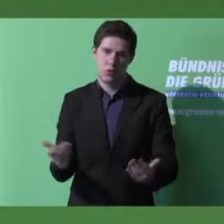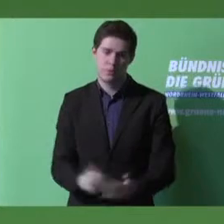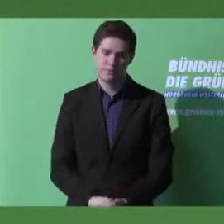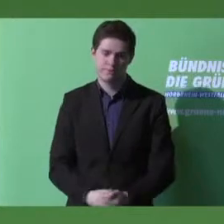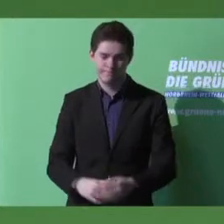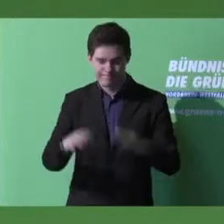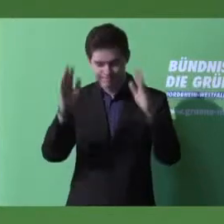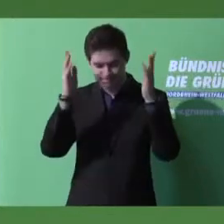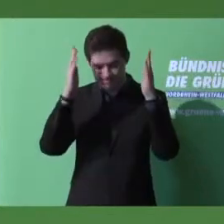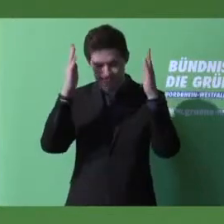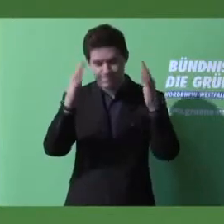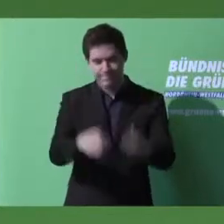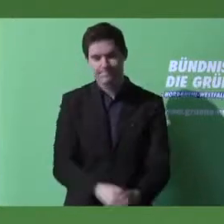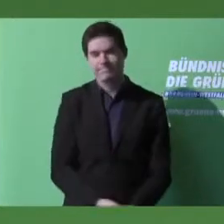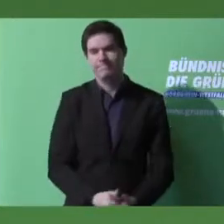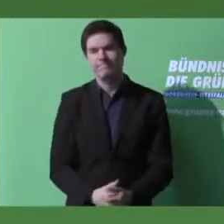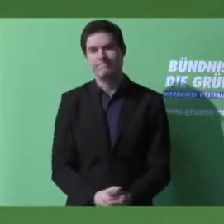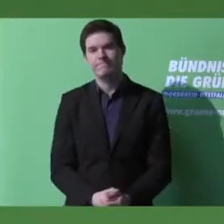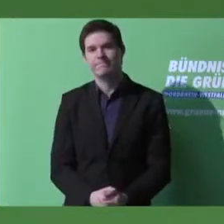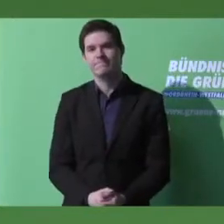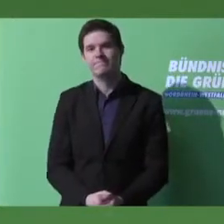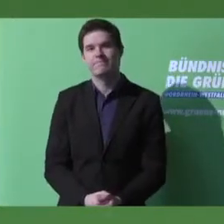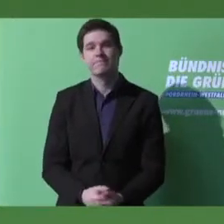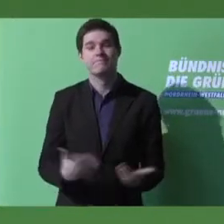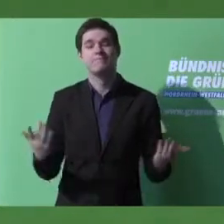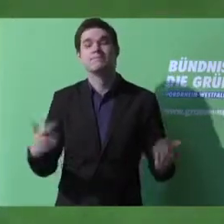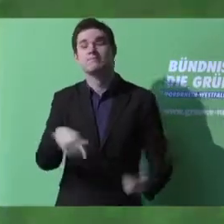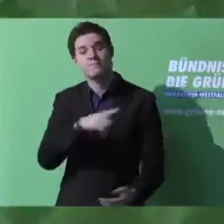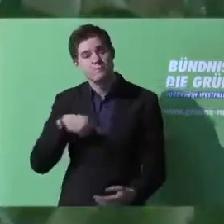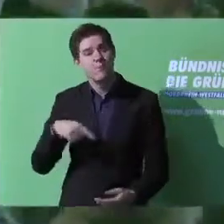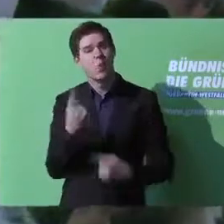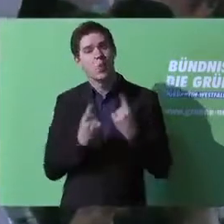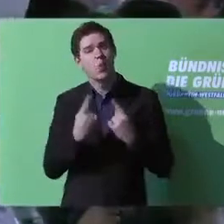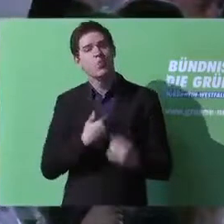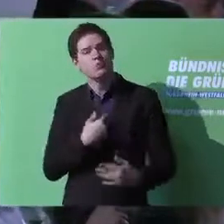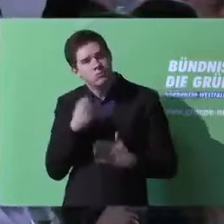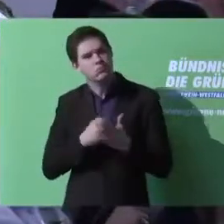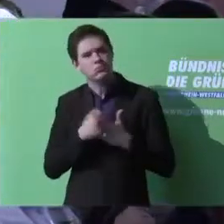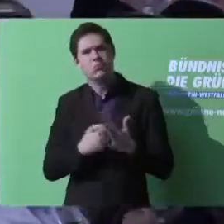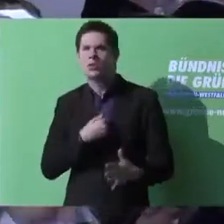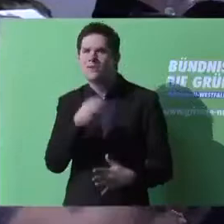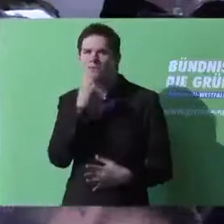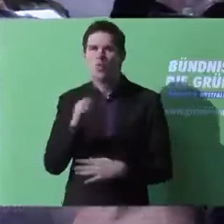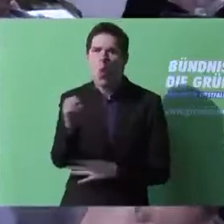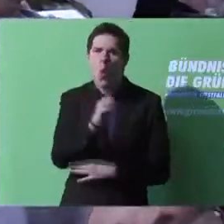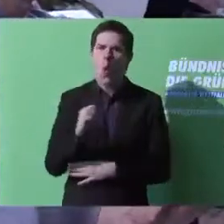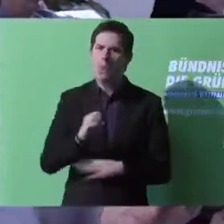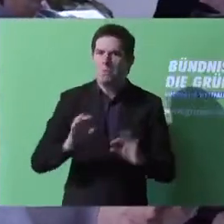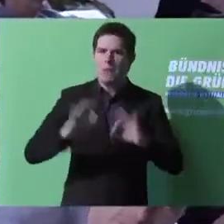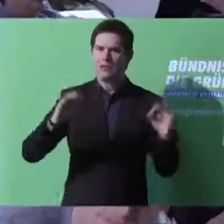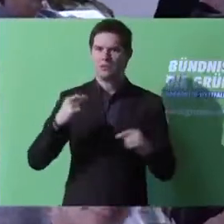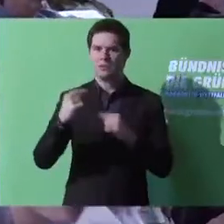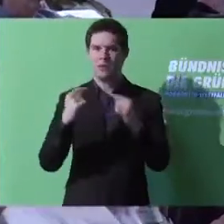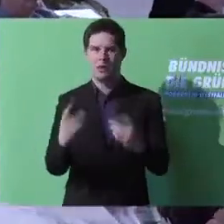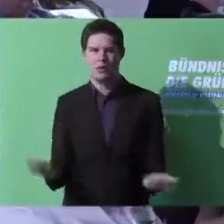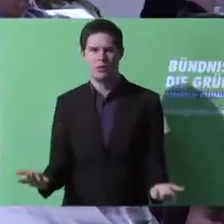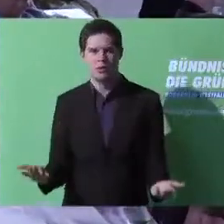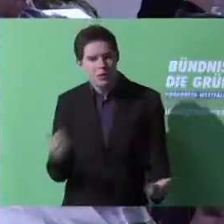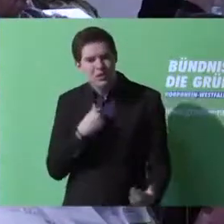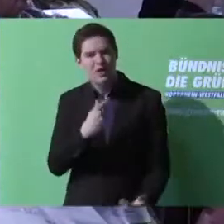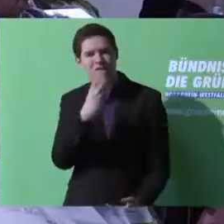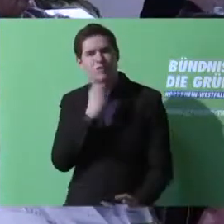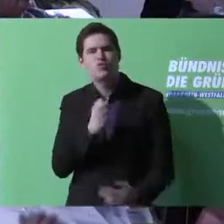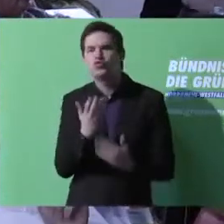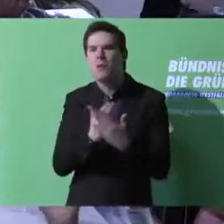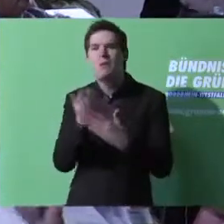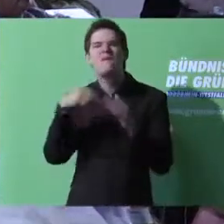Wir Grüne streiten für mehr Europa. Wir Grüne wollen, dass mit Migrantinnen